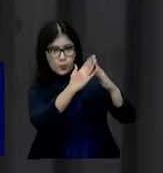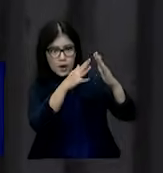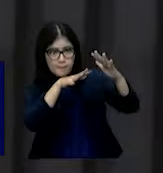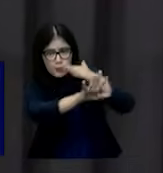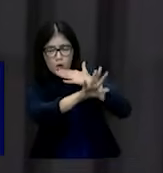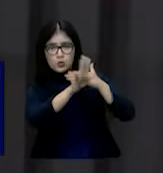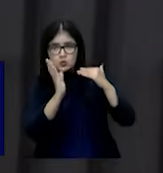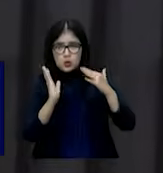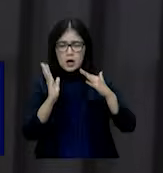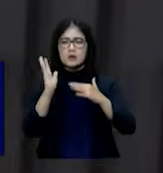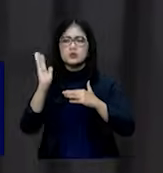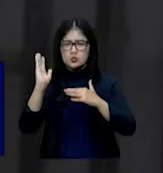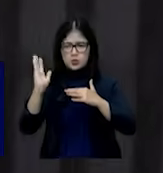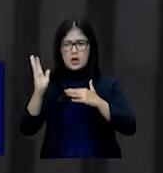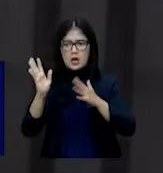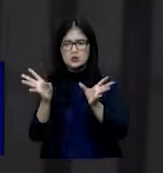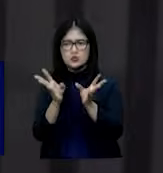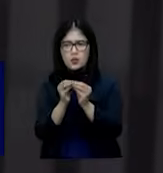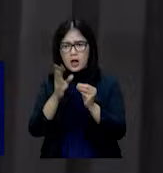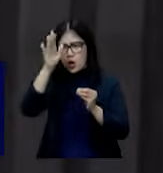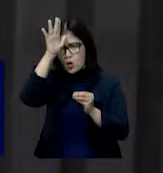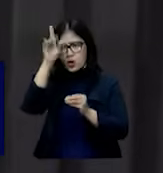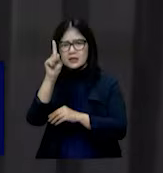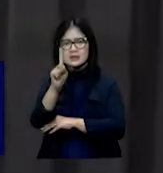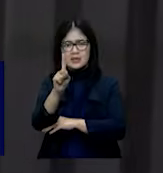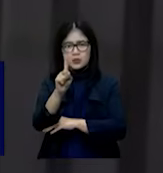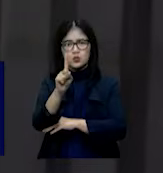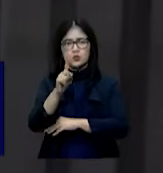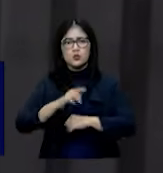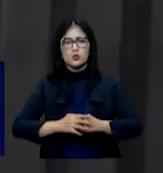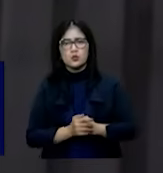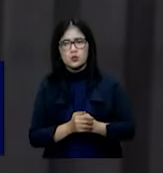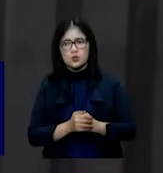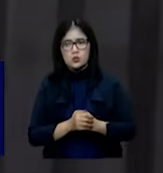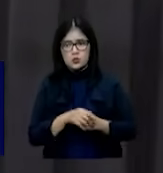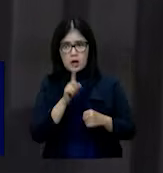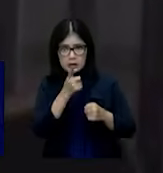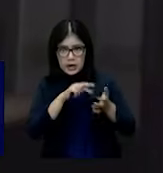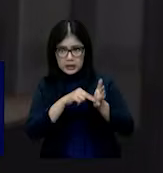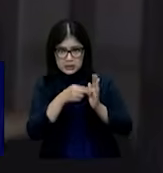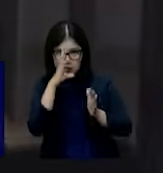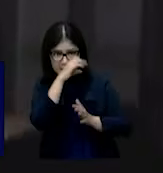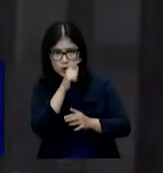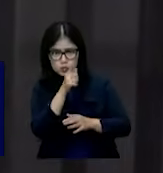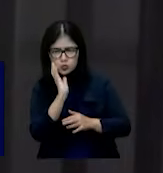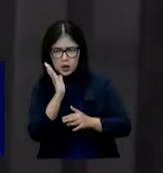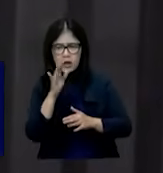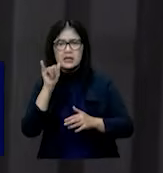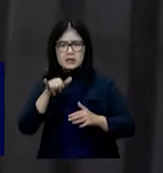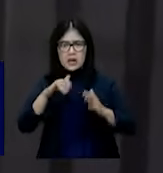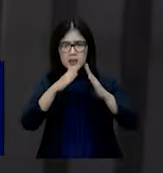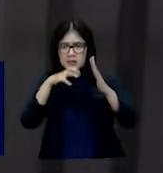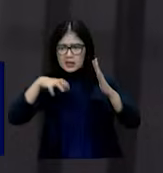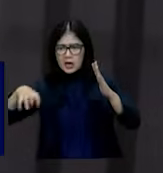Udah masuk ya di loteng. Berapa orang, Bu? Satu orang, Pak. Artinya dia sudah mengintai di lokasi. Udah, jadi lingkungan saya itu pengusaha semua.